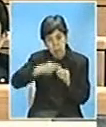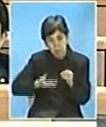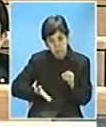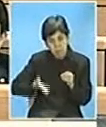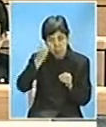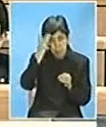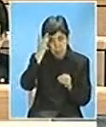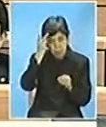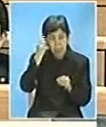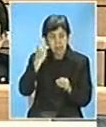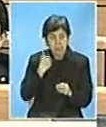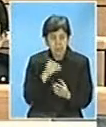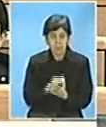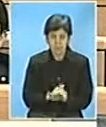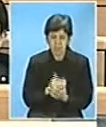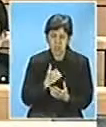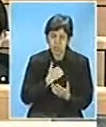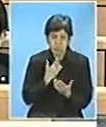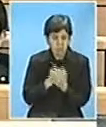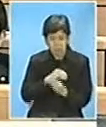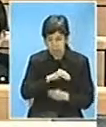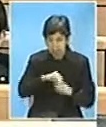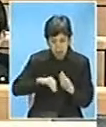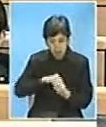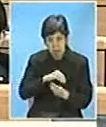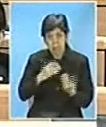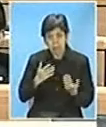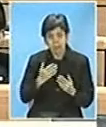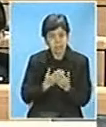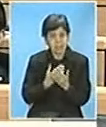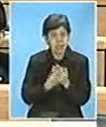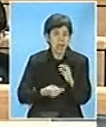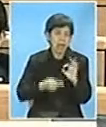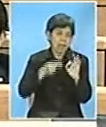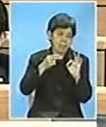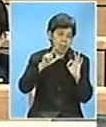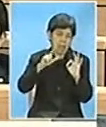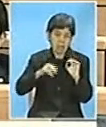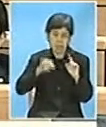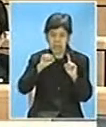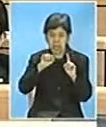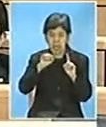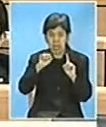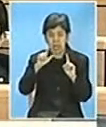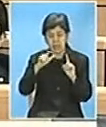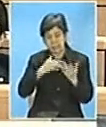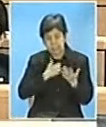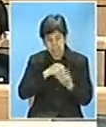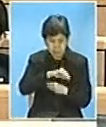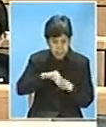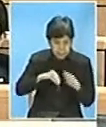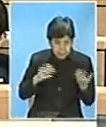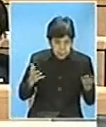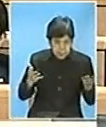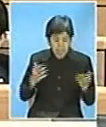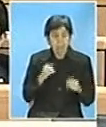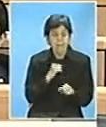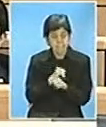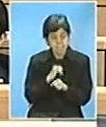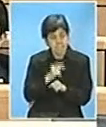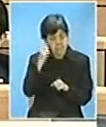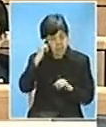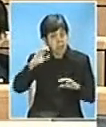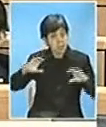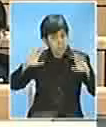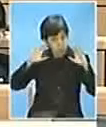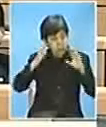งขึ้นแต่นะครับเราขาดรายได้ปัจจุบันนี้ไป 90,000 กว่าล้านเกือบแสนล้านแล้วนะครับดังนั้นเองรายได้ที่หายไปนะครับเพราะว่าอย่าลืมนะว่ารัฐ